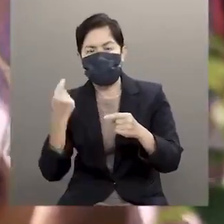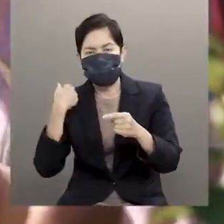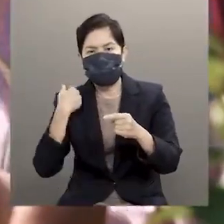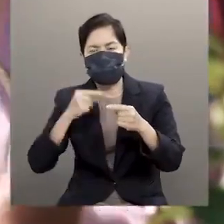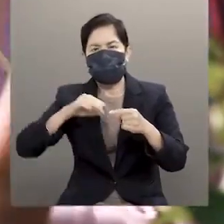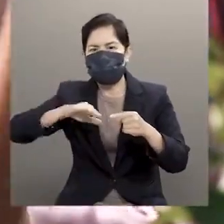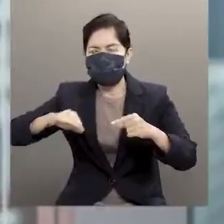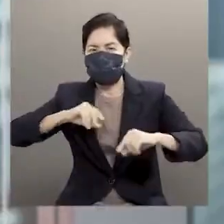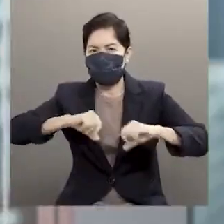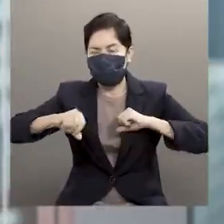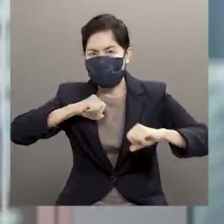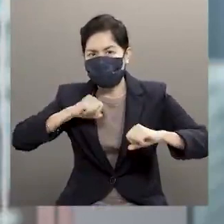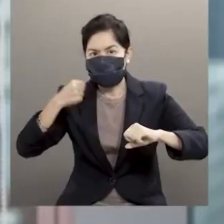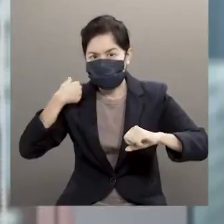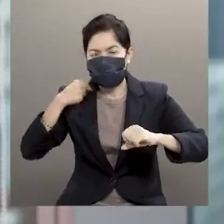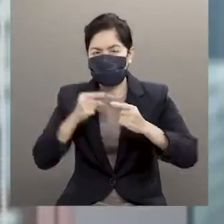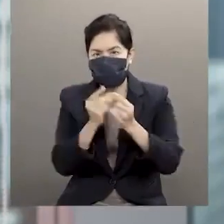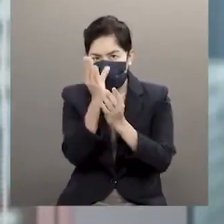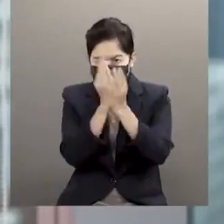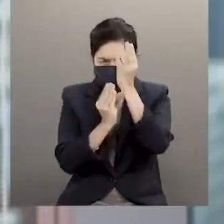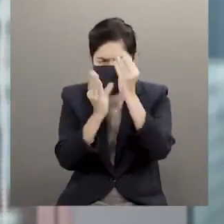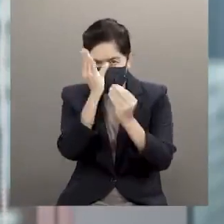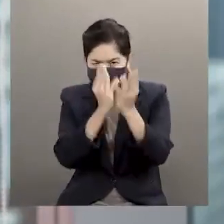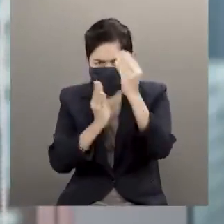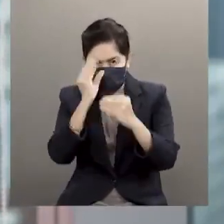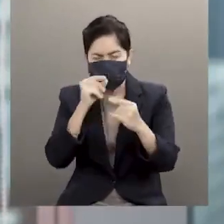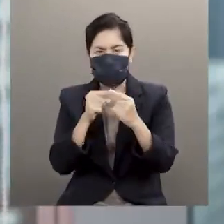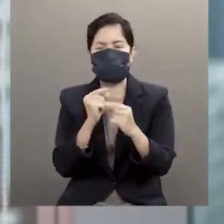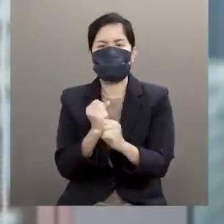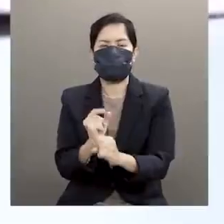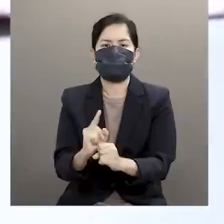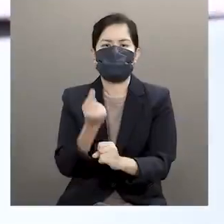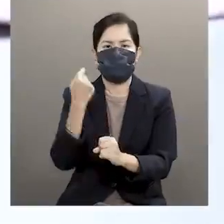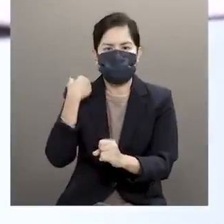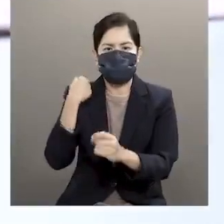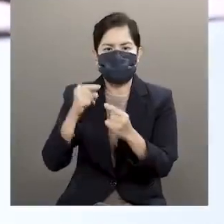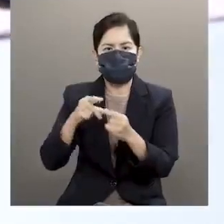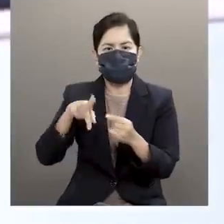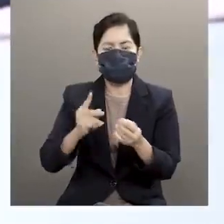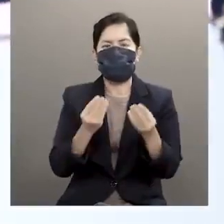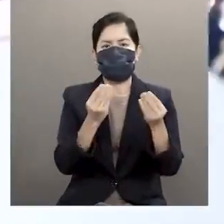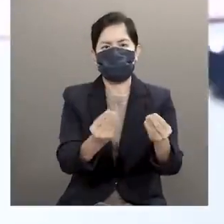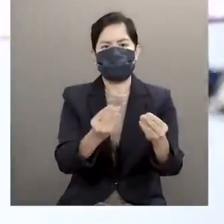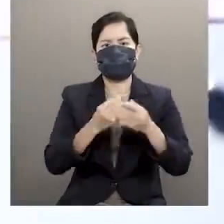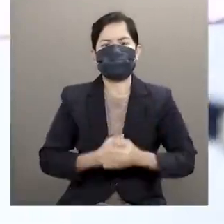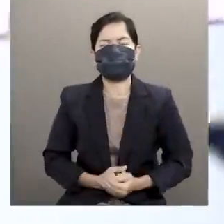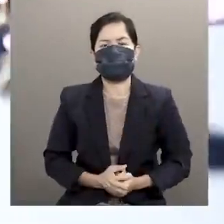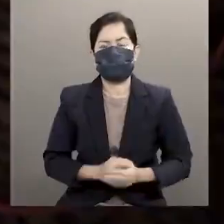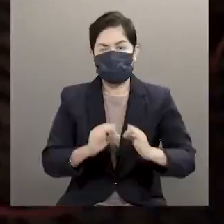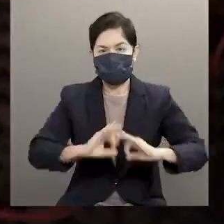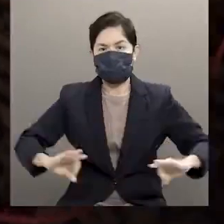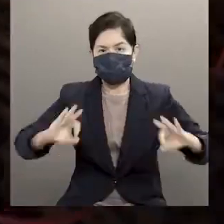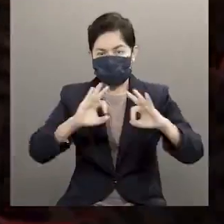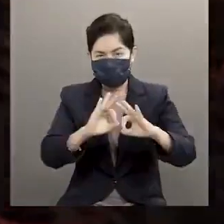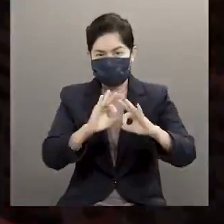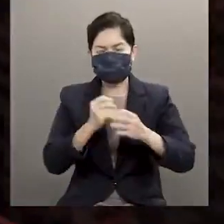อกมาเป็ 3 คำทสำคัญสร้คณค่า สร้างมลค่า สรางแงบันนั้นใจแล้วเทานั้นไมพอ คุณคาร่มเห่านั้นจะตองมานำ